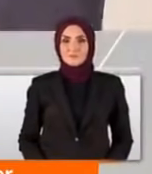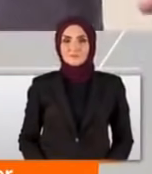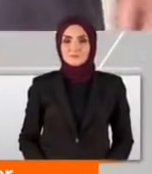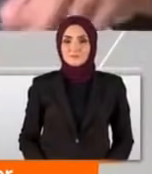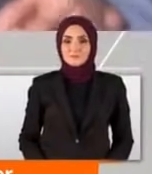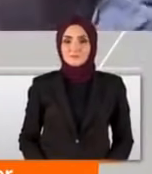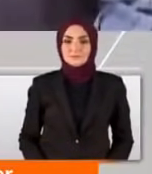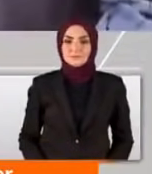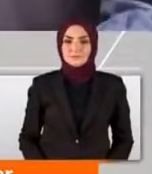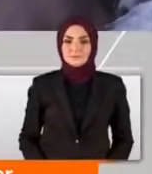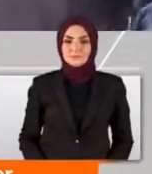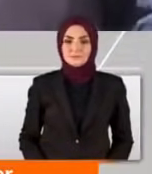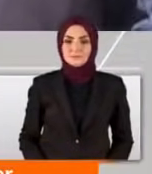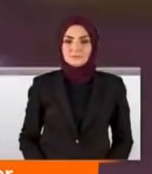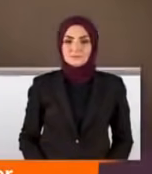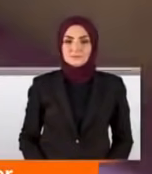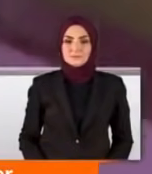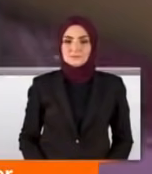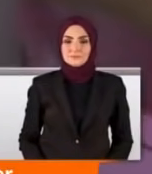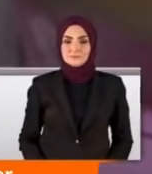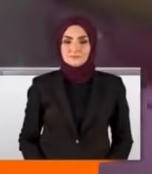Hobi bahçeleriyle birlikte bu su yetmiyor.